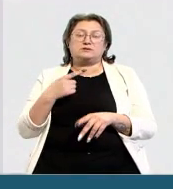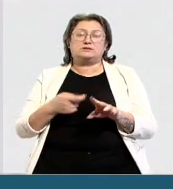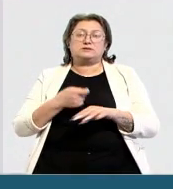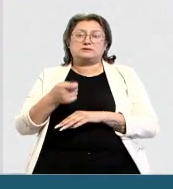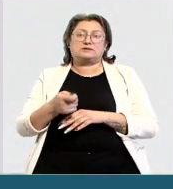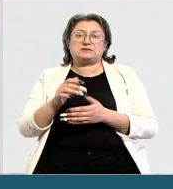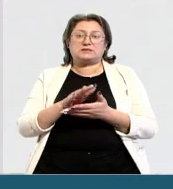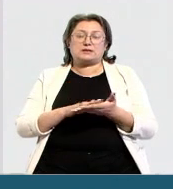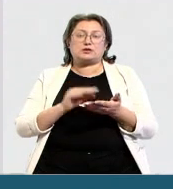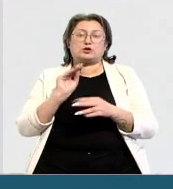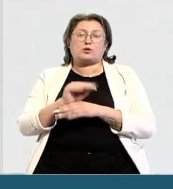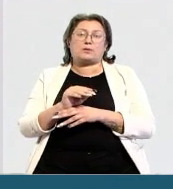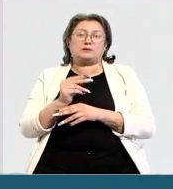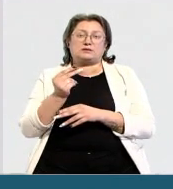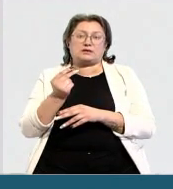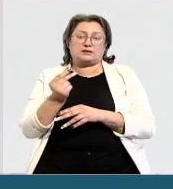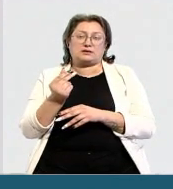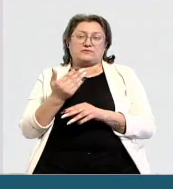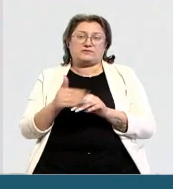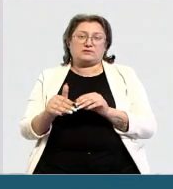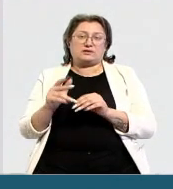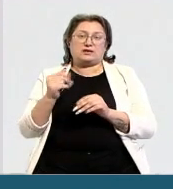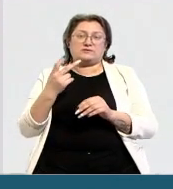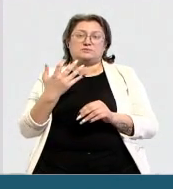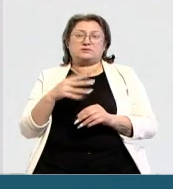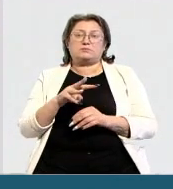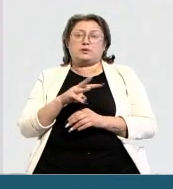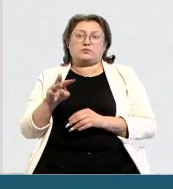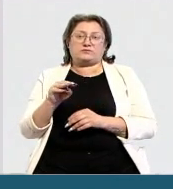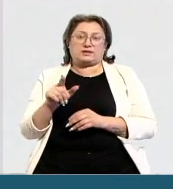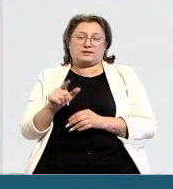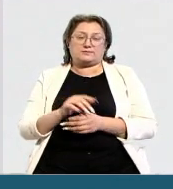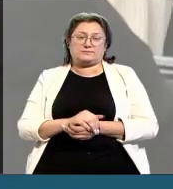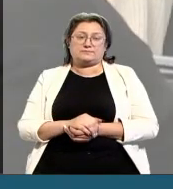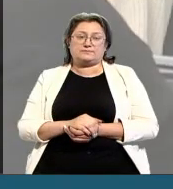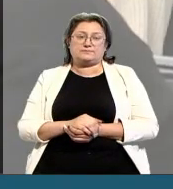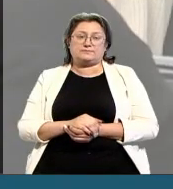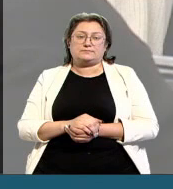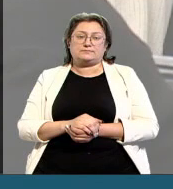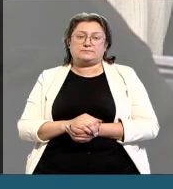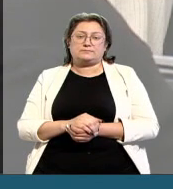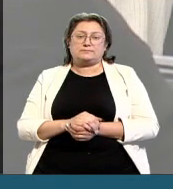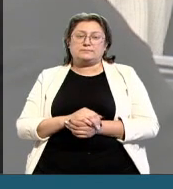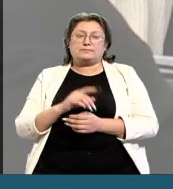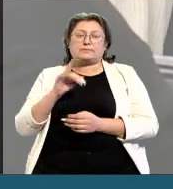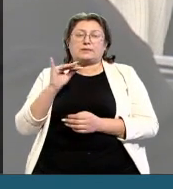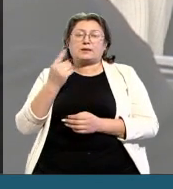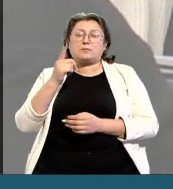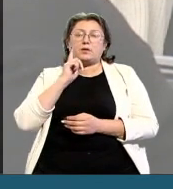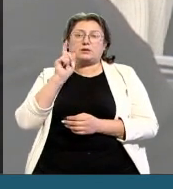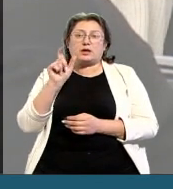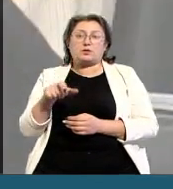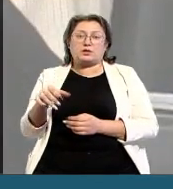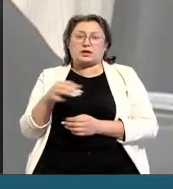өтініш тастадық. Егерде министрлік бекітсе, біз қаржыландыруға дайынбыз. Бұл жақсы жобалардың бірі. Өңірдегі IT саласына өз үлесін